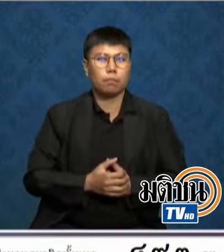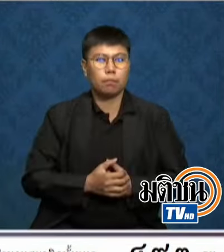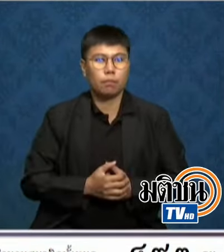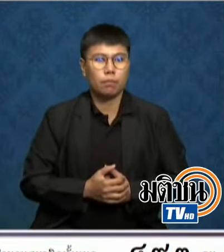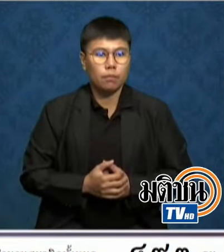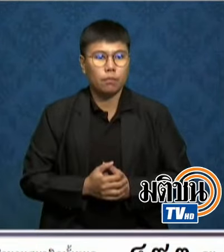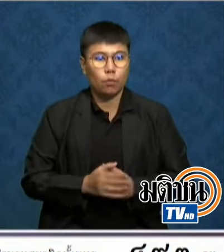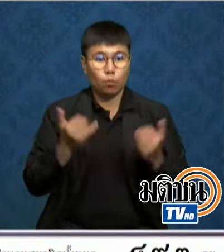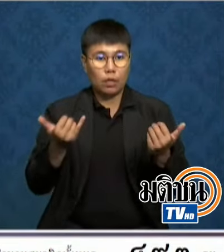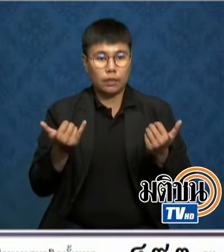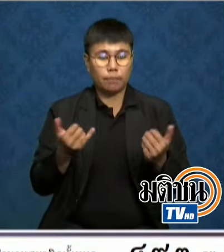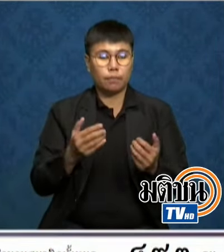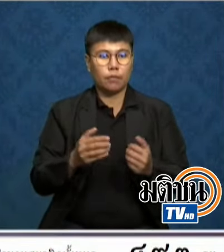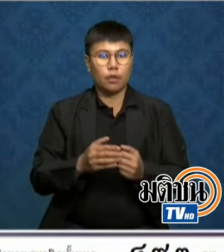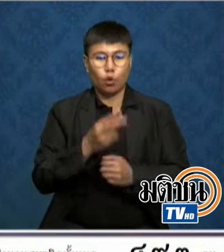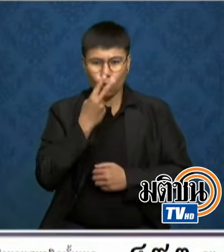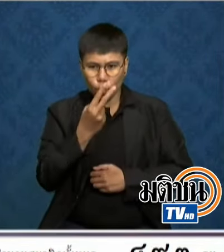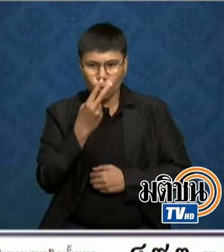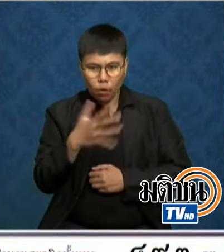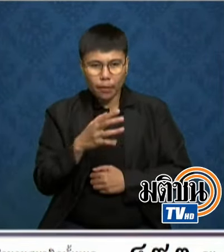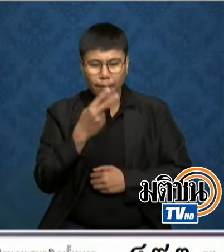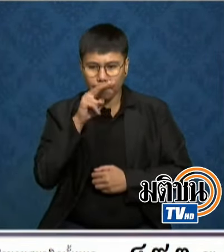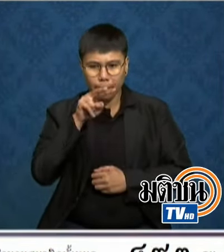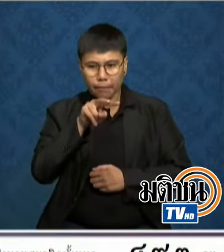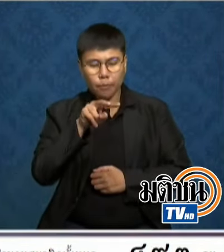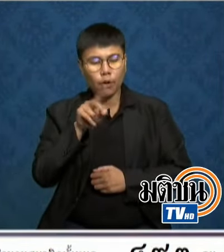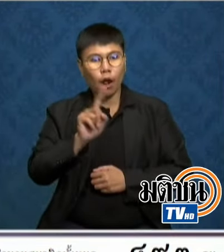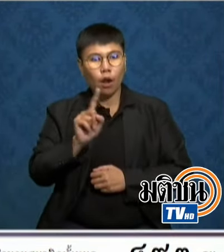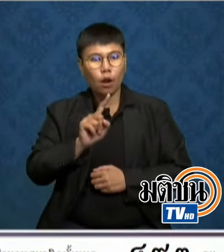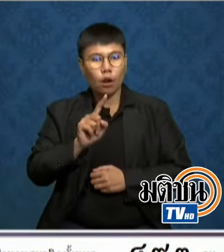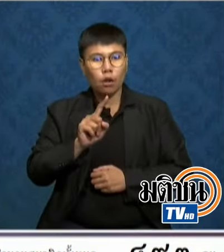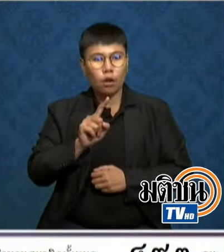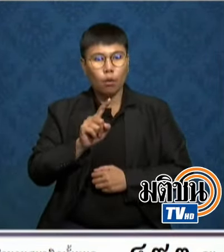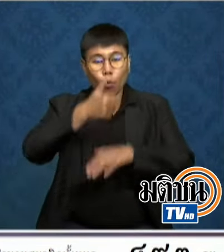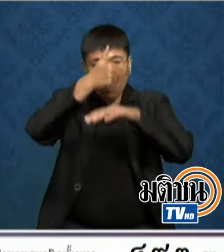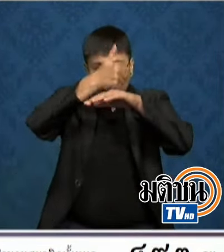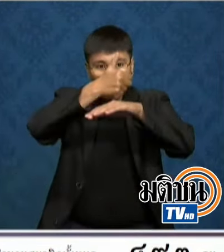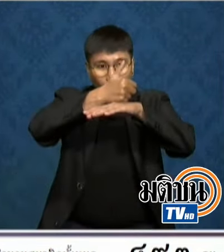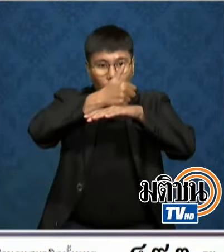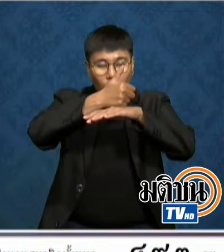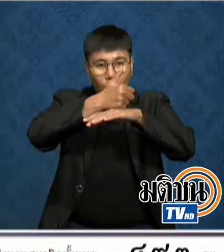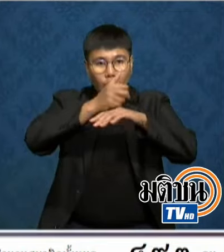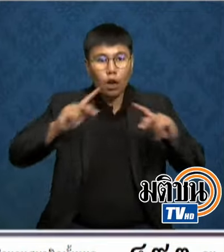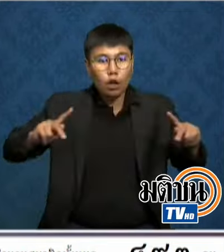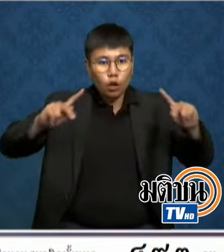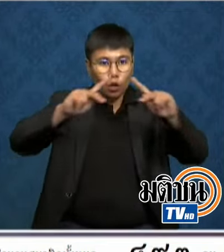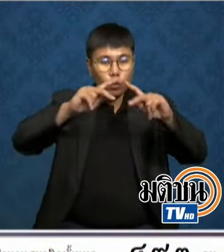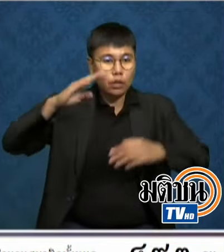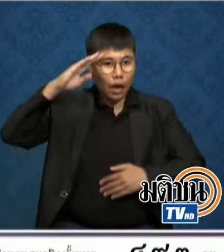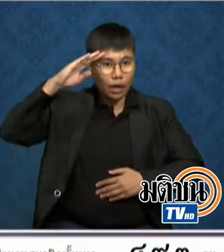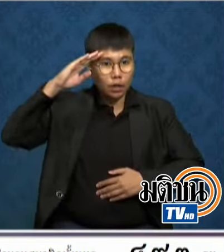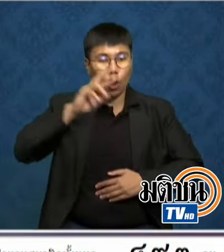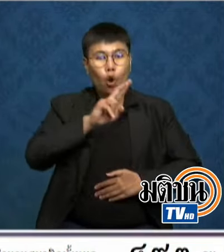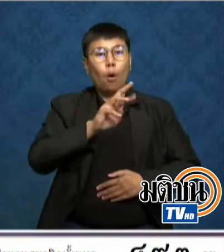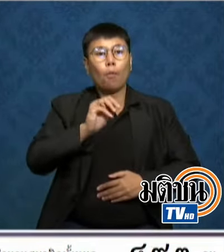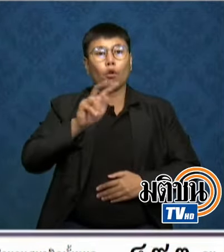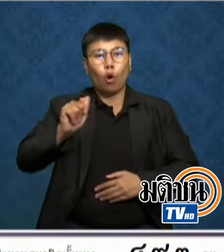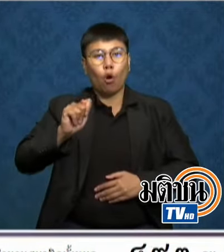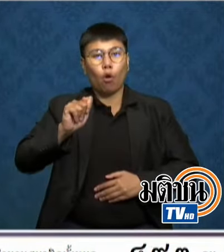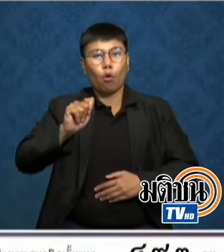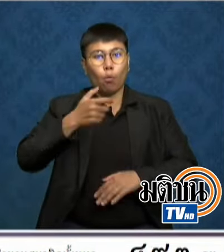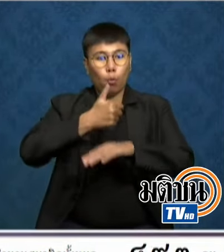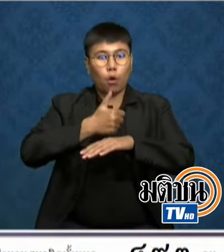วันนี้พิสูจน์กันแล้วว่าผู้บริหารสูงสุด ของกระทรวงกลาโหมคือรัฐมนตรีว่าการกระทรวงกล